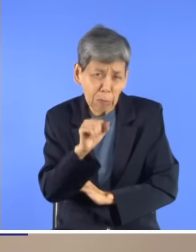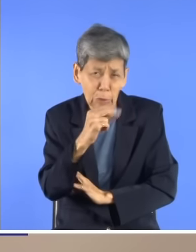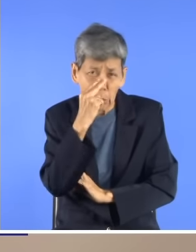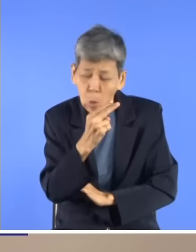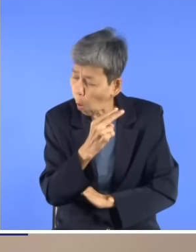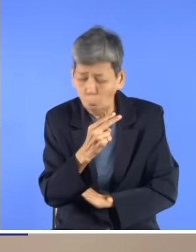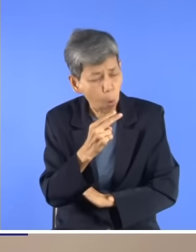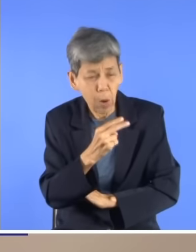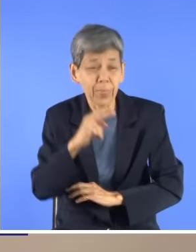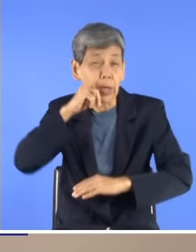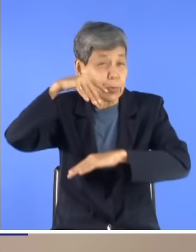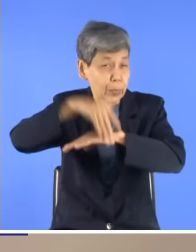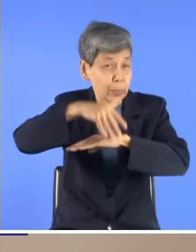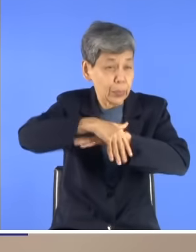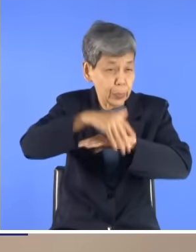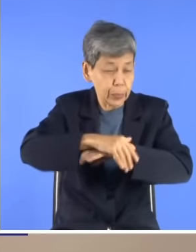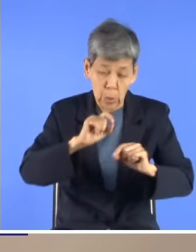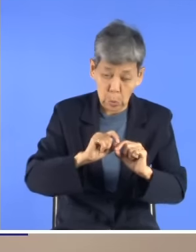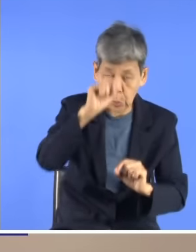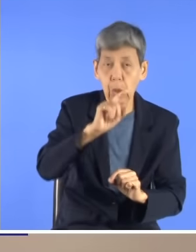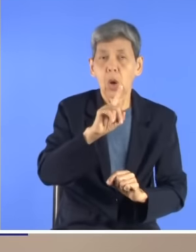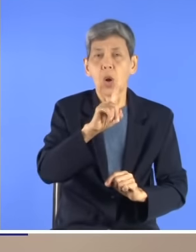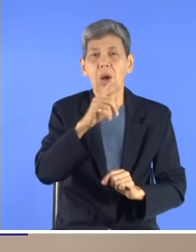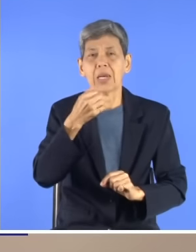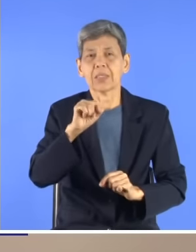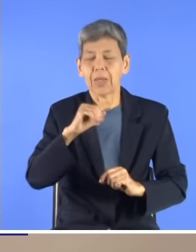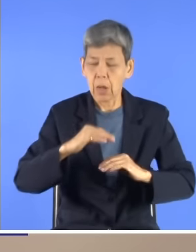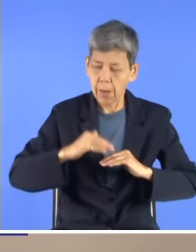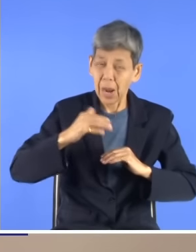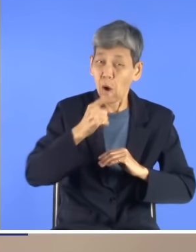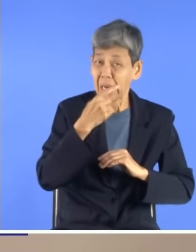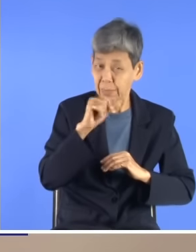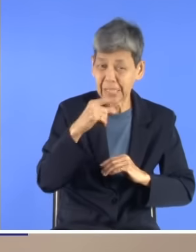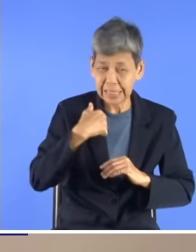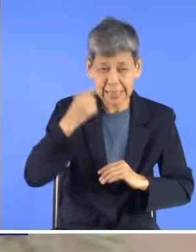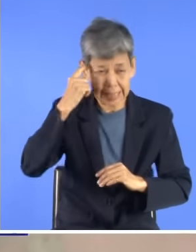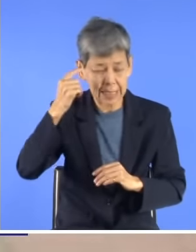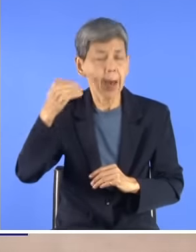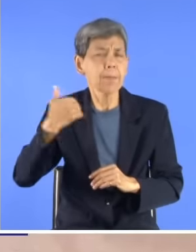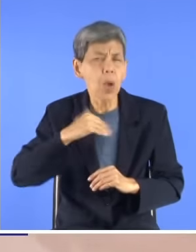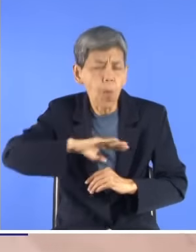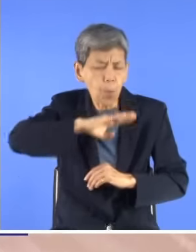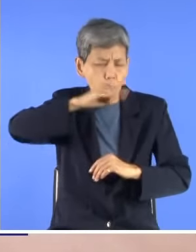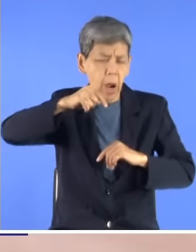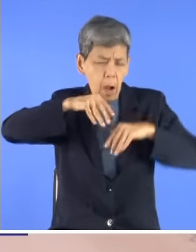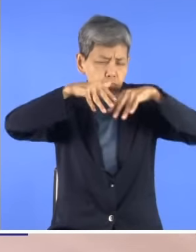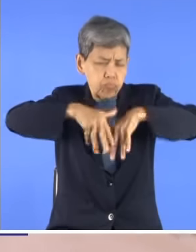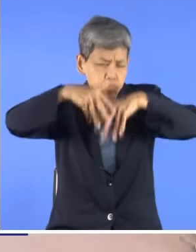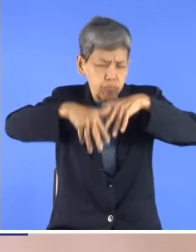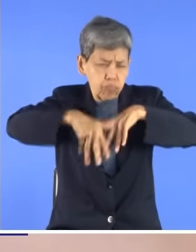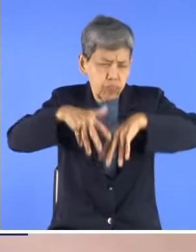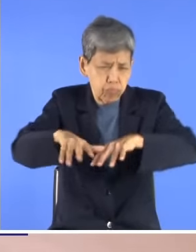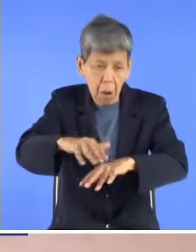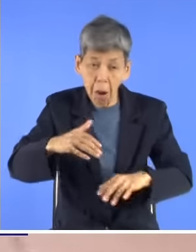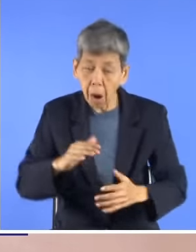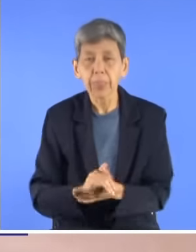ยน้ำตกวังแก้วมีความสูงถึง111ชั้นนะคุณผู้ชมคาดว่าน้ำป่าบนยอดเขานี่มันไหลมาเรื่อยๆไหนจะประก